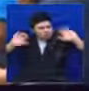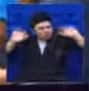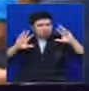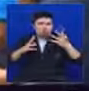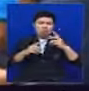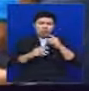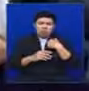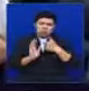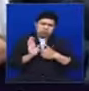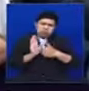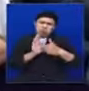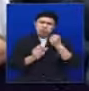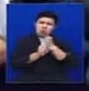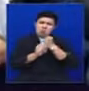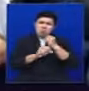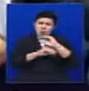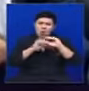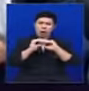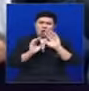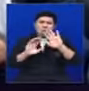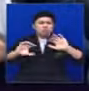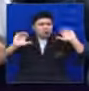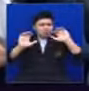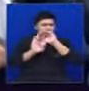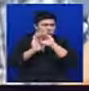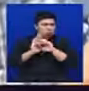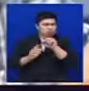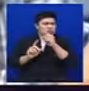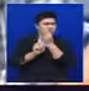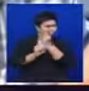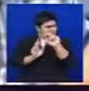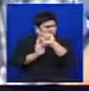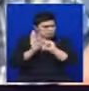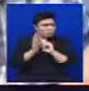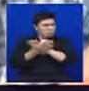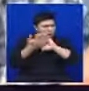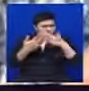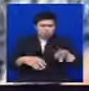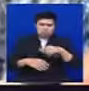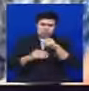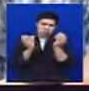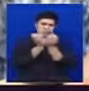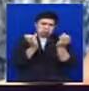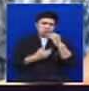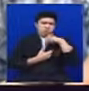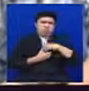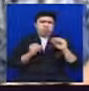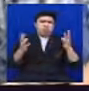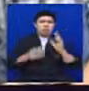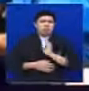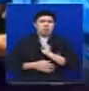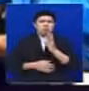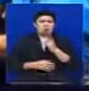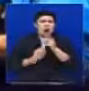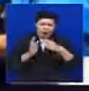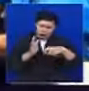ได้ยืนยันถึงกระบวนการจัดทำโครงการของหน่วยงานรัฐที่อ้างทำตามกฎระเบียบโดยไร้ซึ่งธรรมาภิบาลถือเป็นมูลเหตุสำ